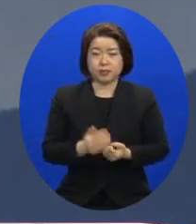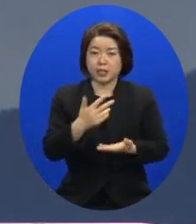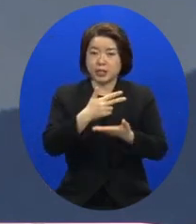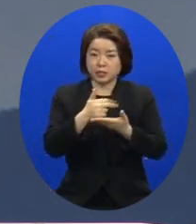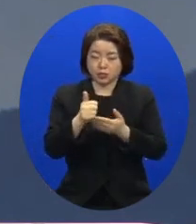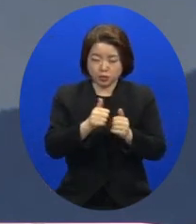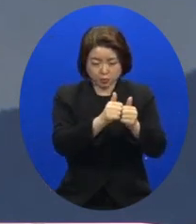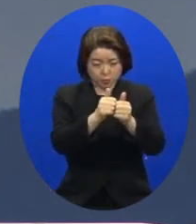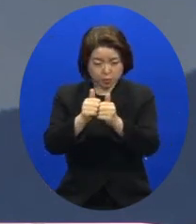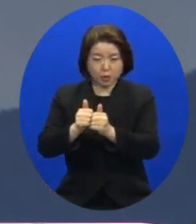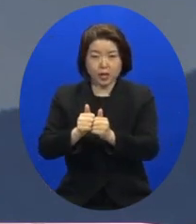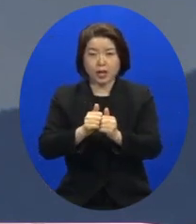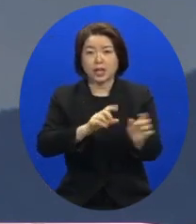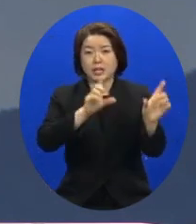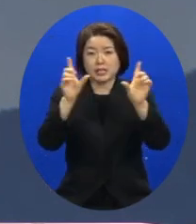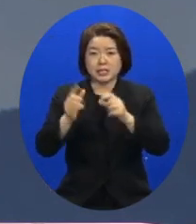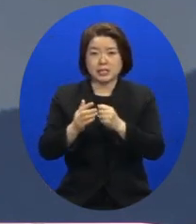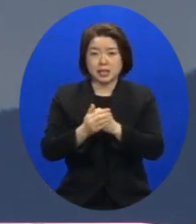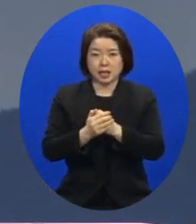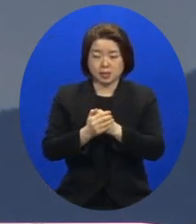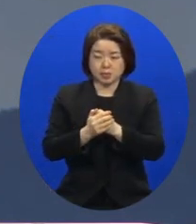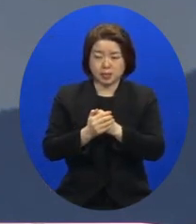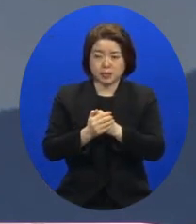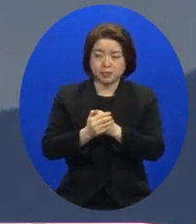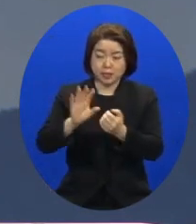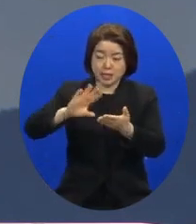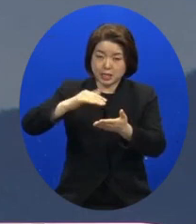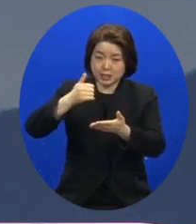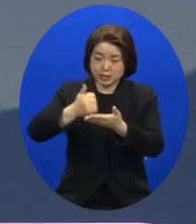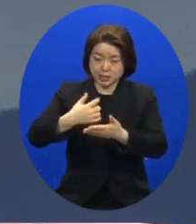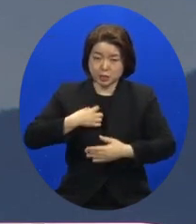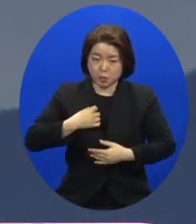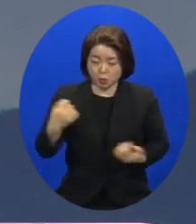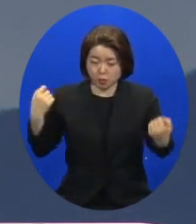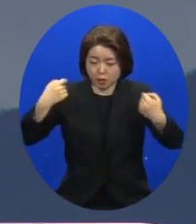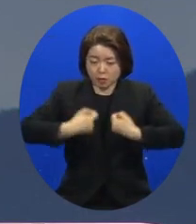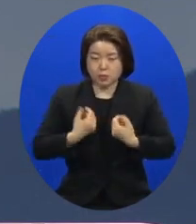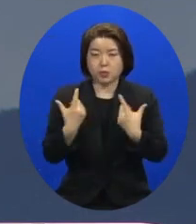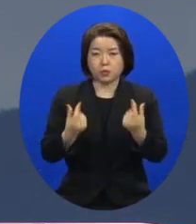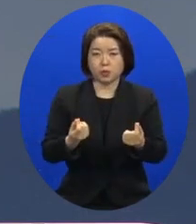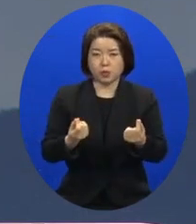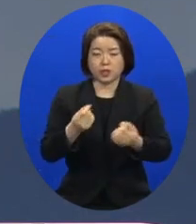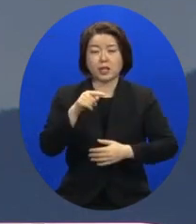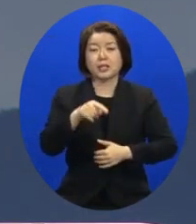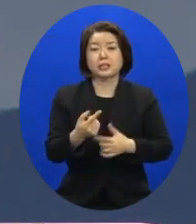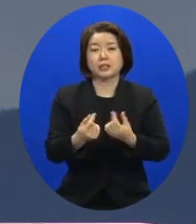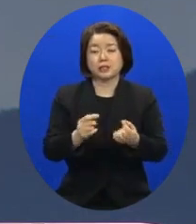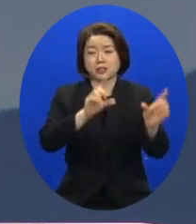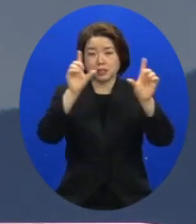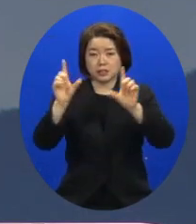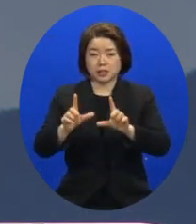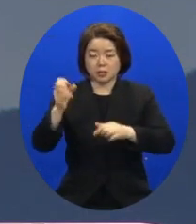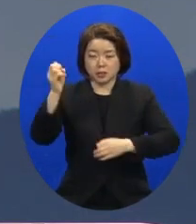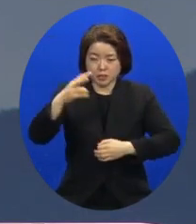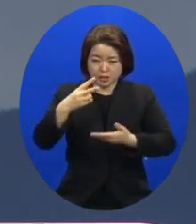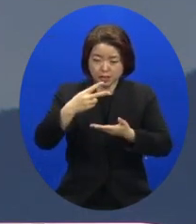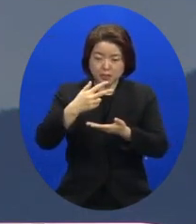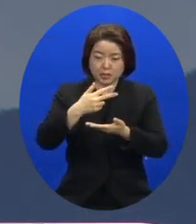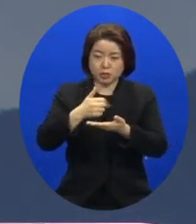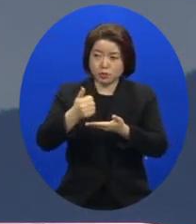주님과 동행하는 삶이 빛 그리스도로 옷을 입는 거죠. 그렇게 사는 삶이